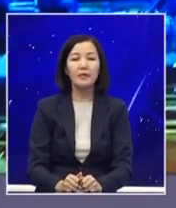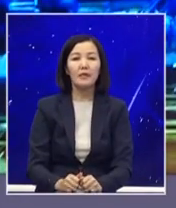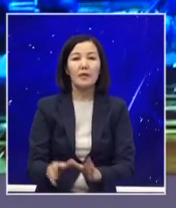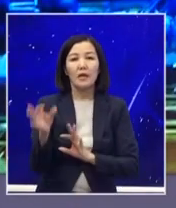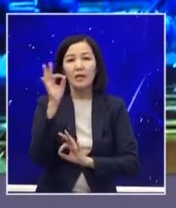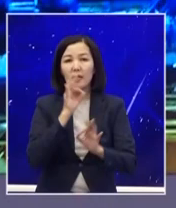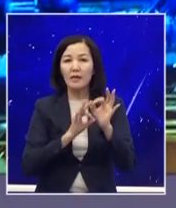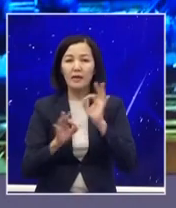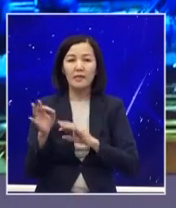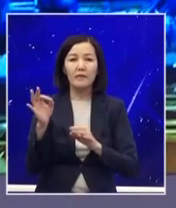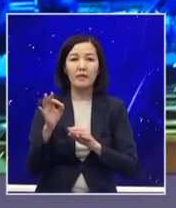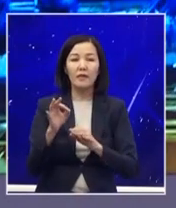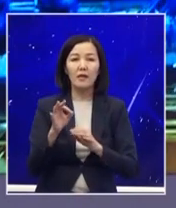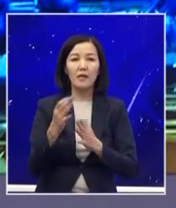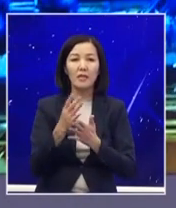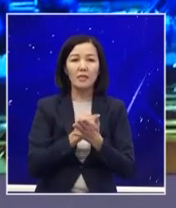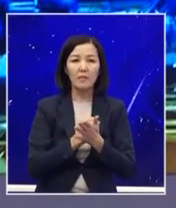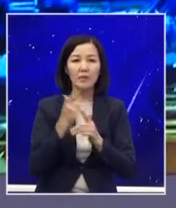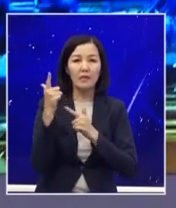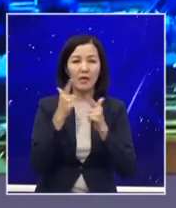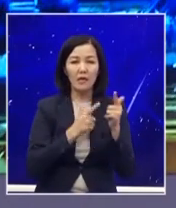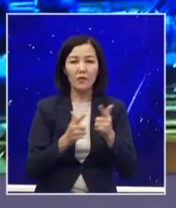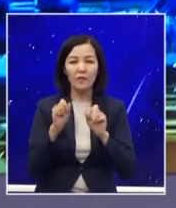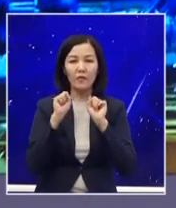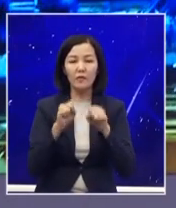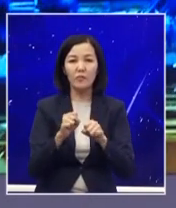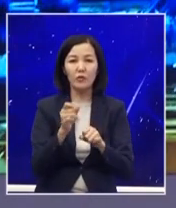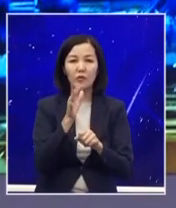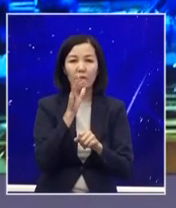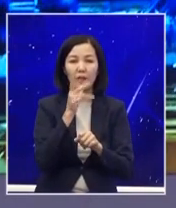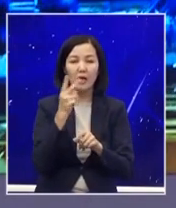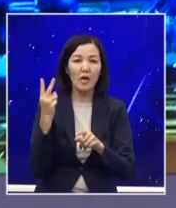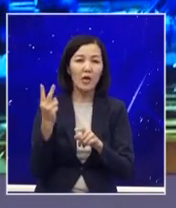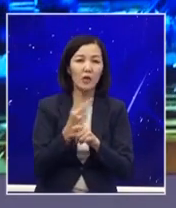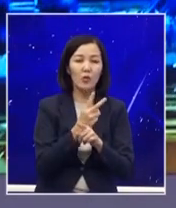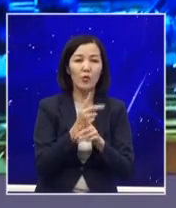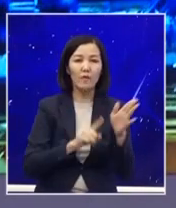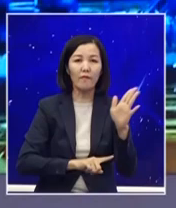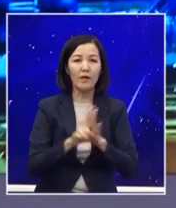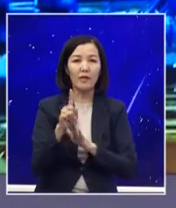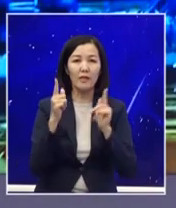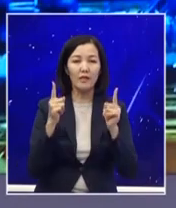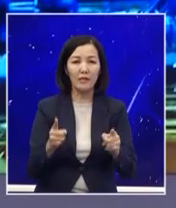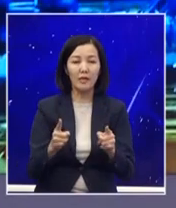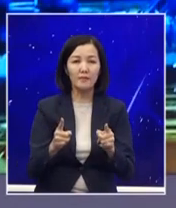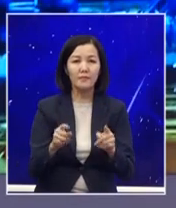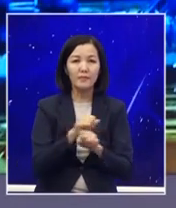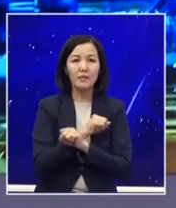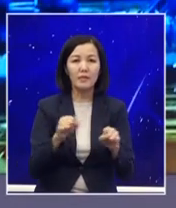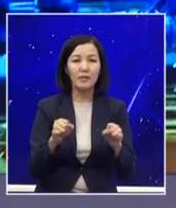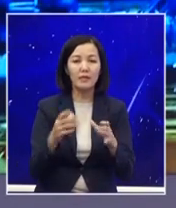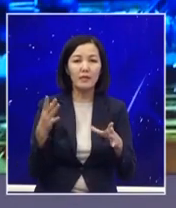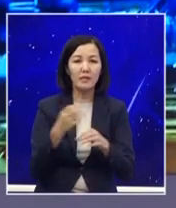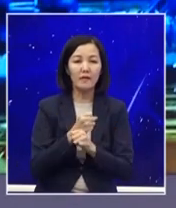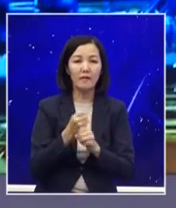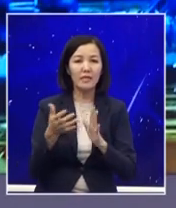Лекарственный штаб фонд Алматинской области готов к возможной второй волне коронавирусной инфекции. В целях недопущения дефицита